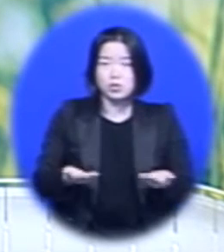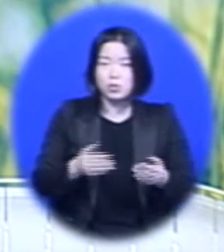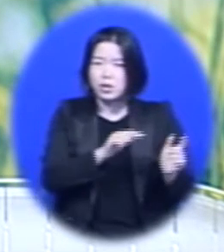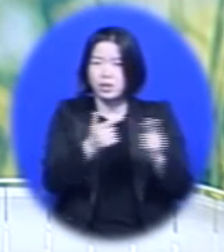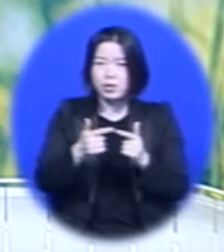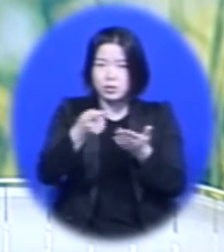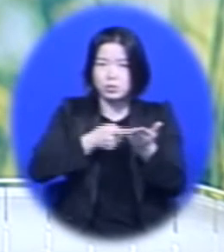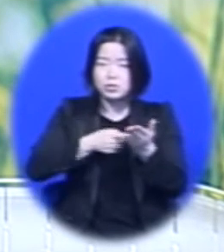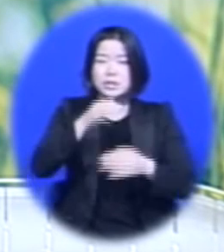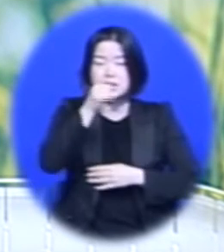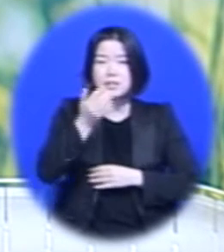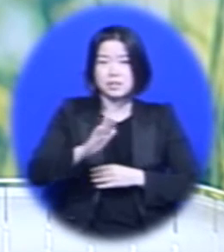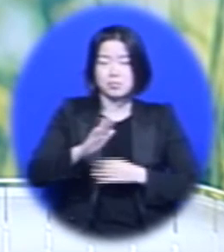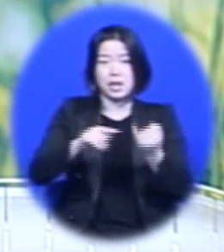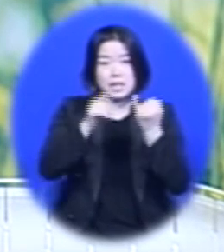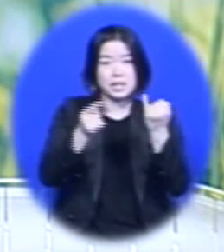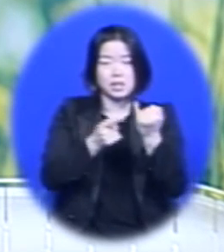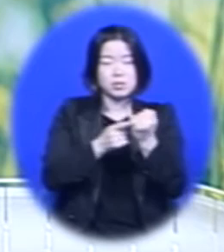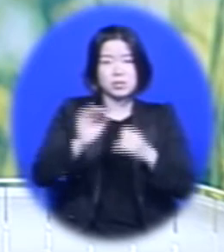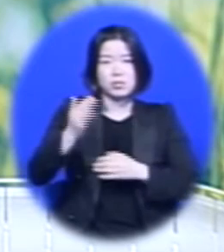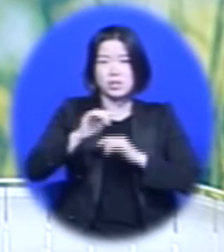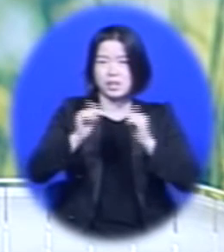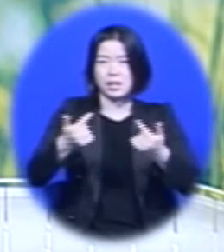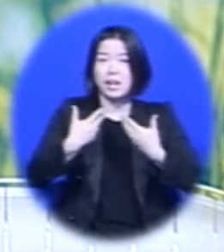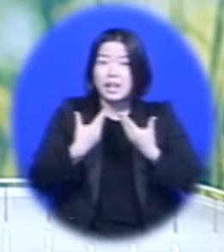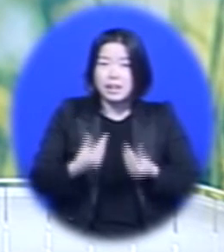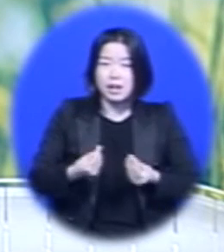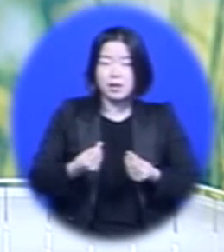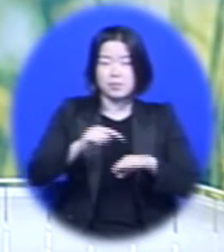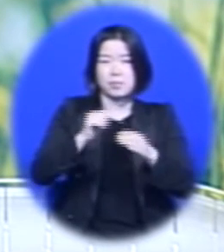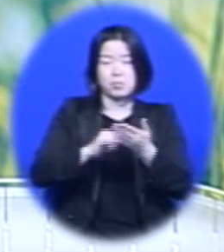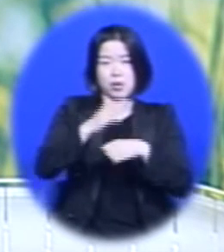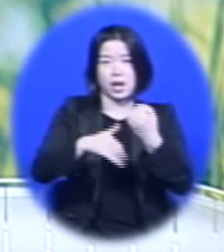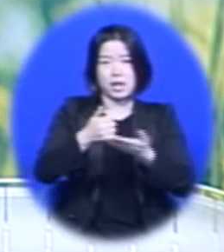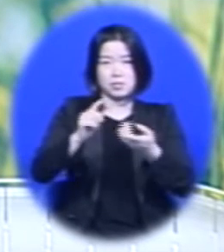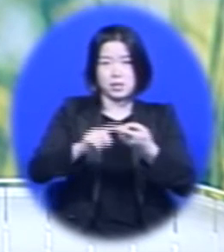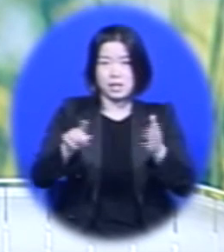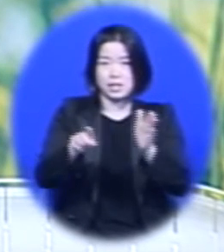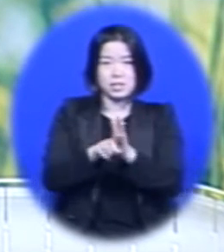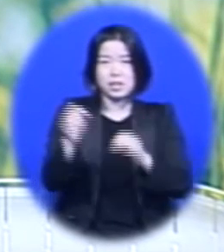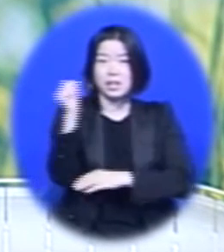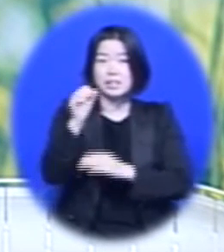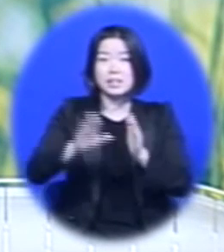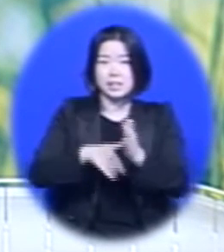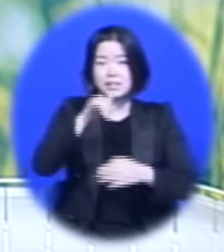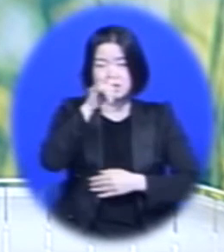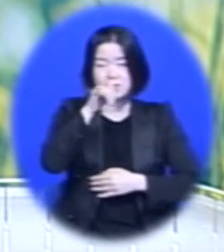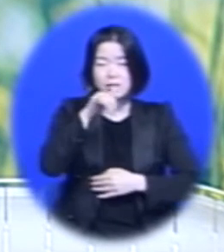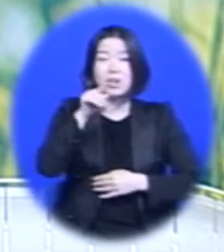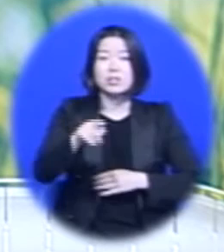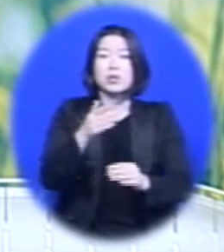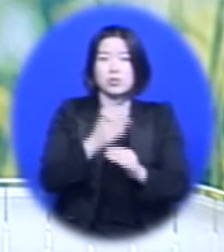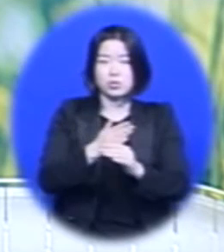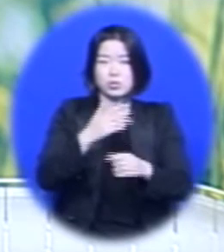받았지만 임신이 되지 않아 낙심된 마음으로 하나님에 대한 신뢰가 흔들릴 때도 있었습니다. 그러던 어느